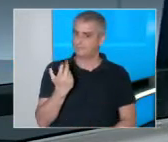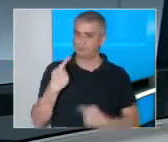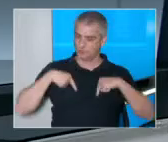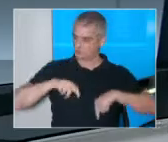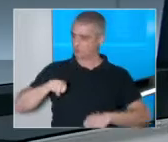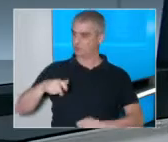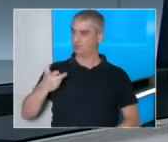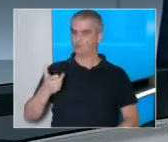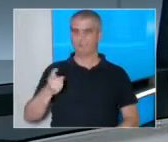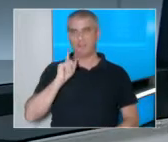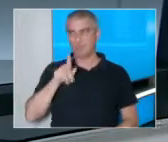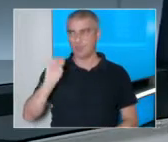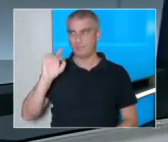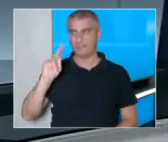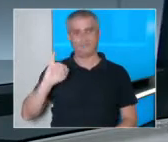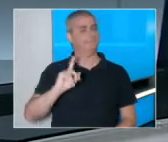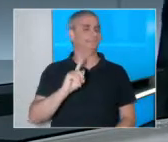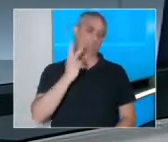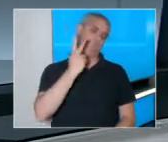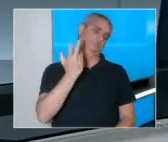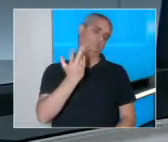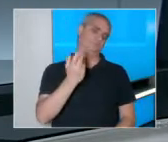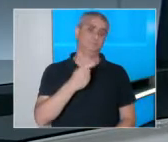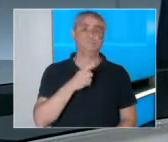בזה, יושב ראש הכנסת. אל תקרא לו מיקי. כן, אל תקרא לו מיקי. יושב